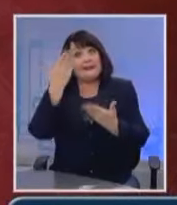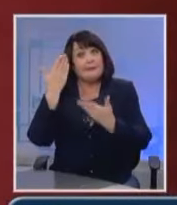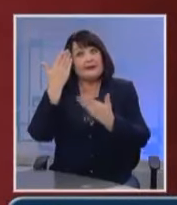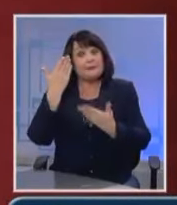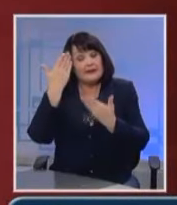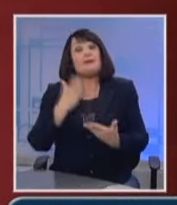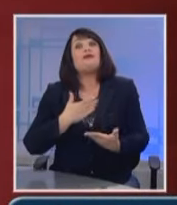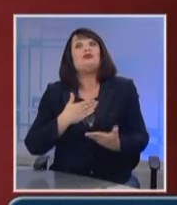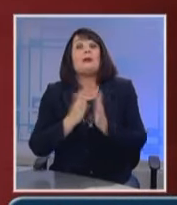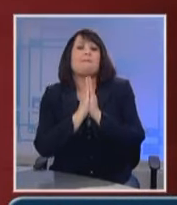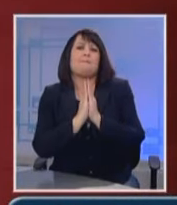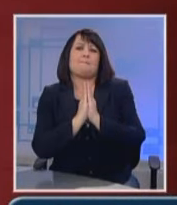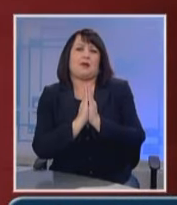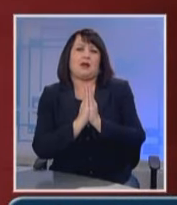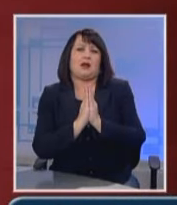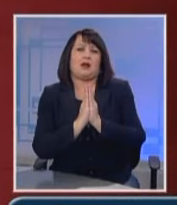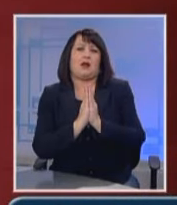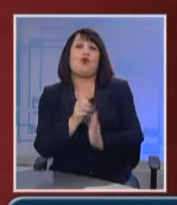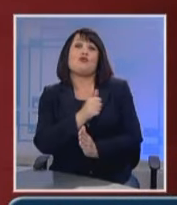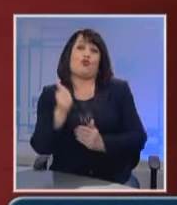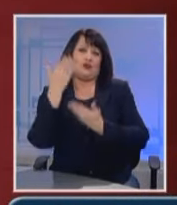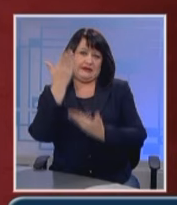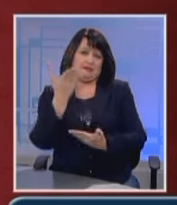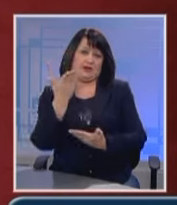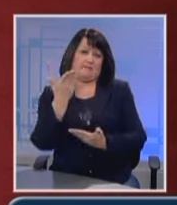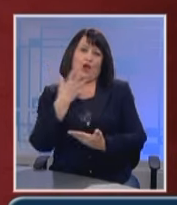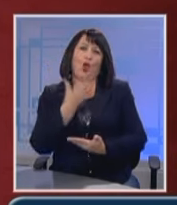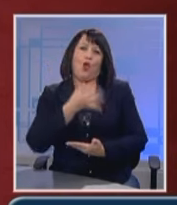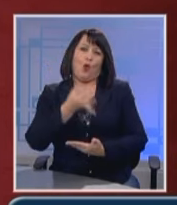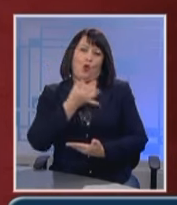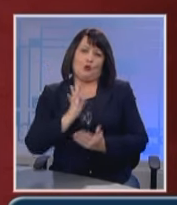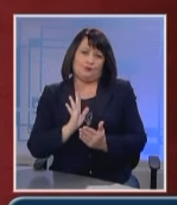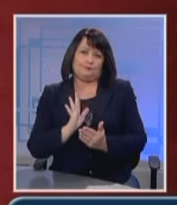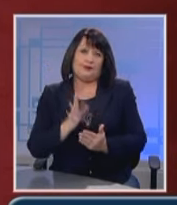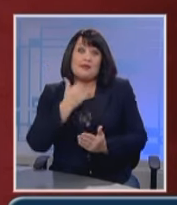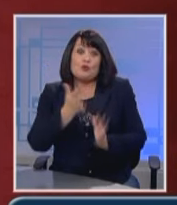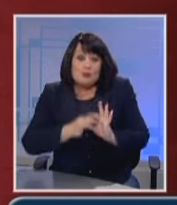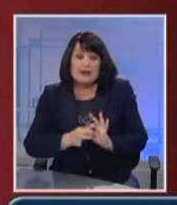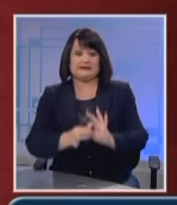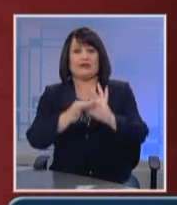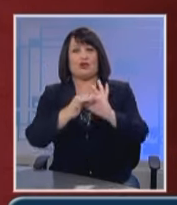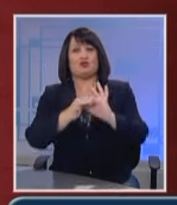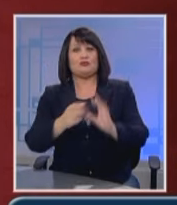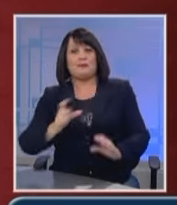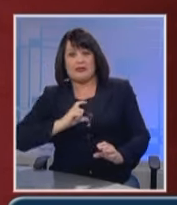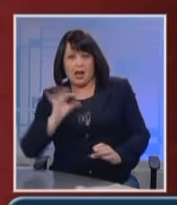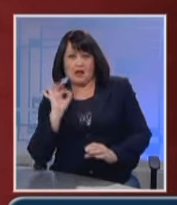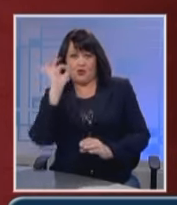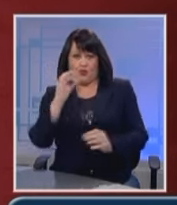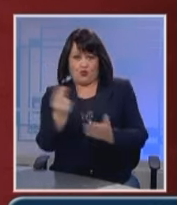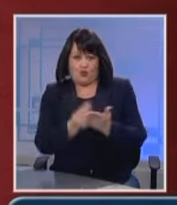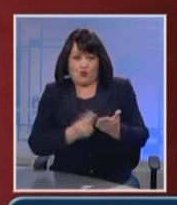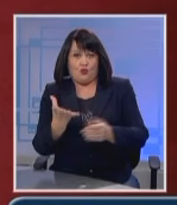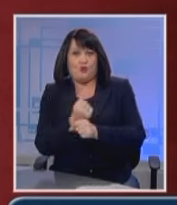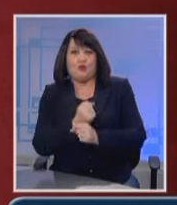κάνετε, αλλά σας παρακαλούμε να μην περιοριστείτε σε αυτές. Δεν είμαστε σε θέση να συνεχίσουμε τον πρωταθλητισμό υψηλού επίπεδου